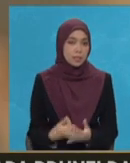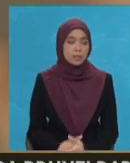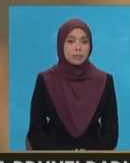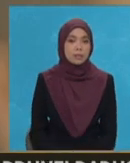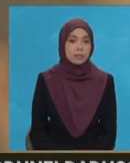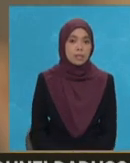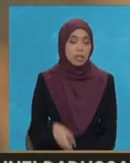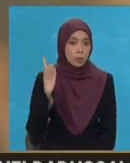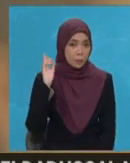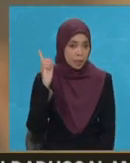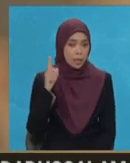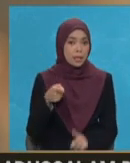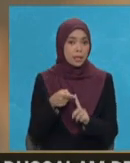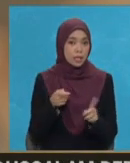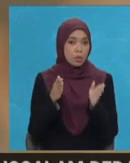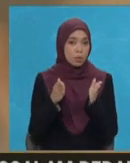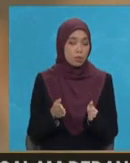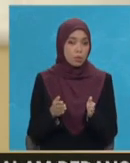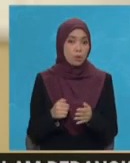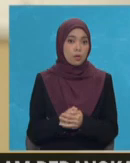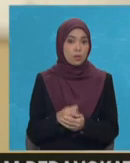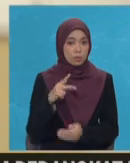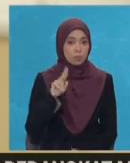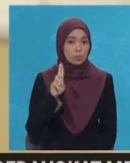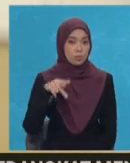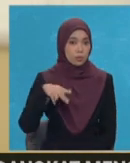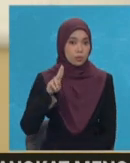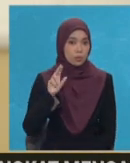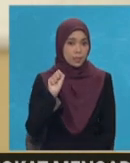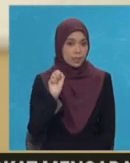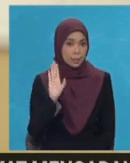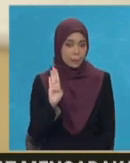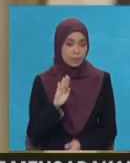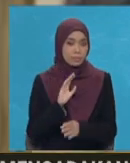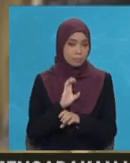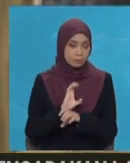dari Khalid University perguruan Sri Begawan kubu SP